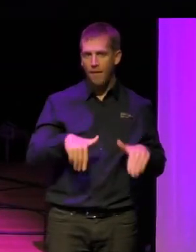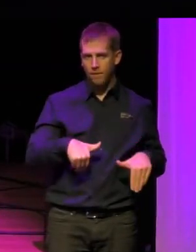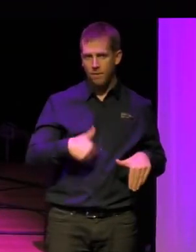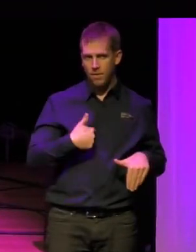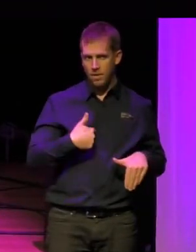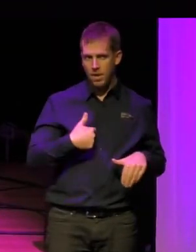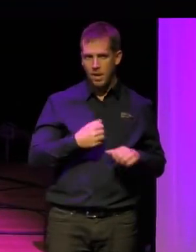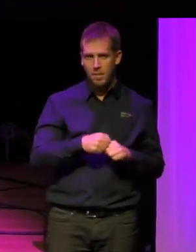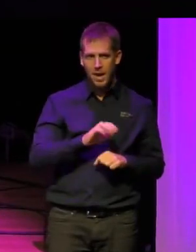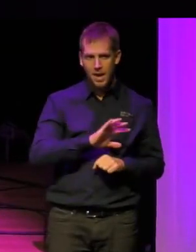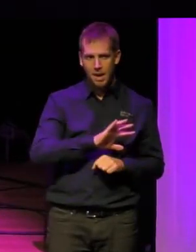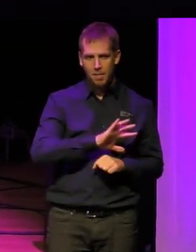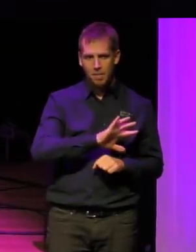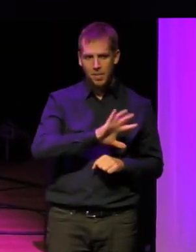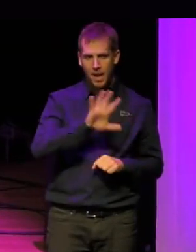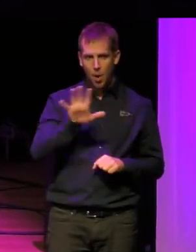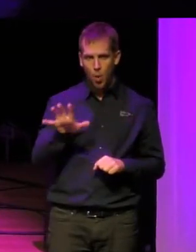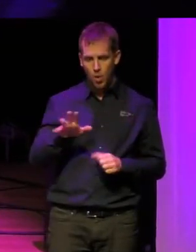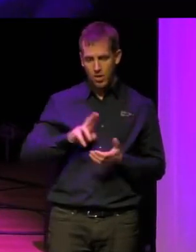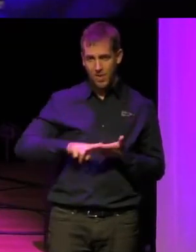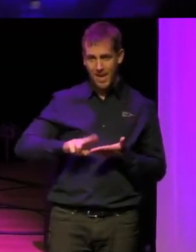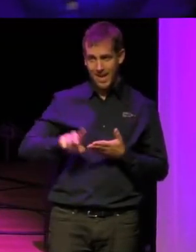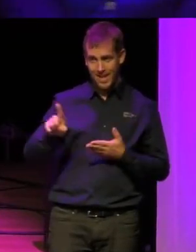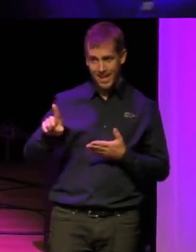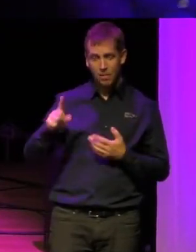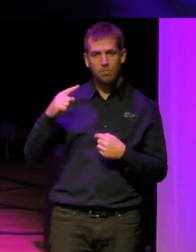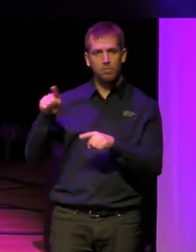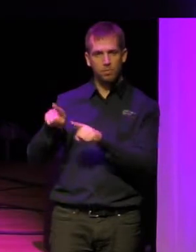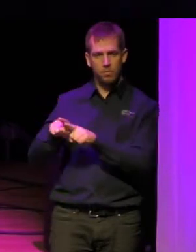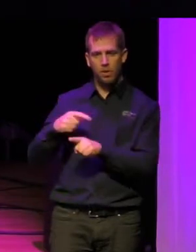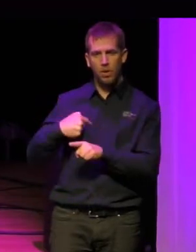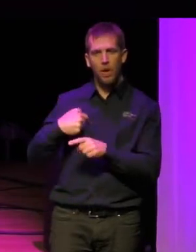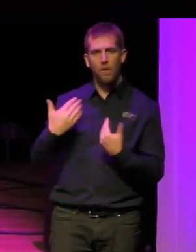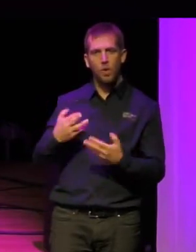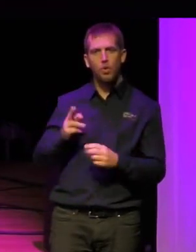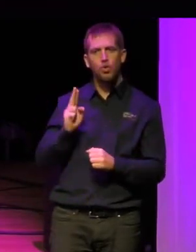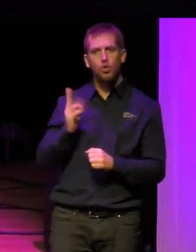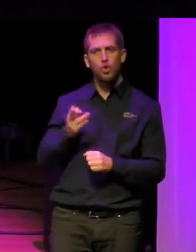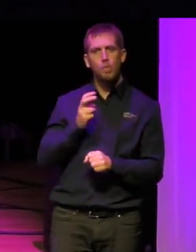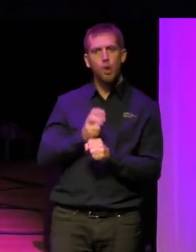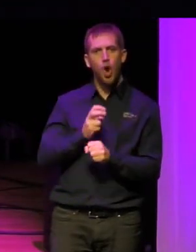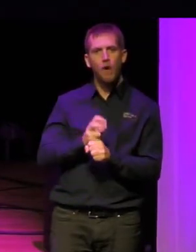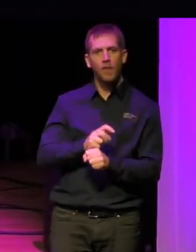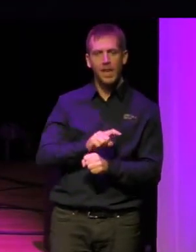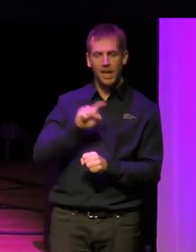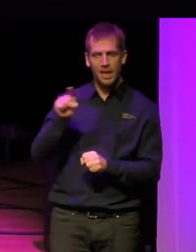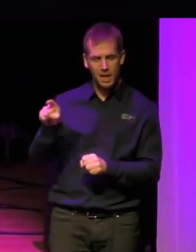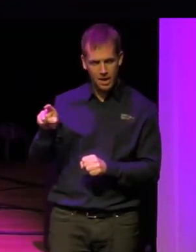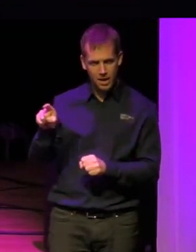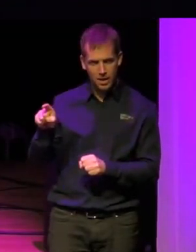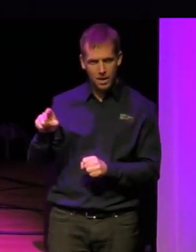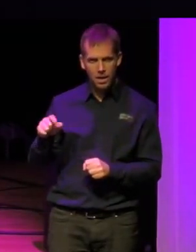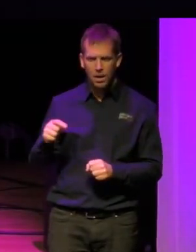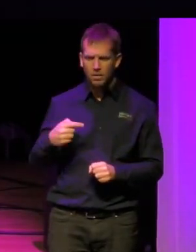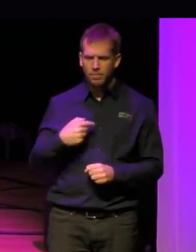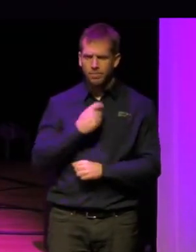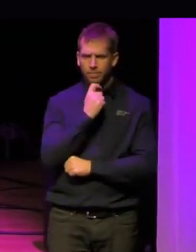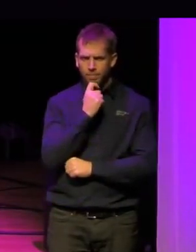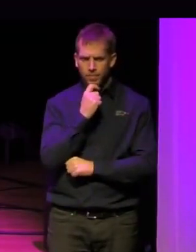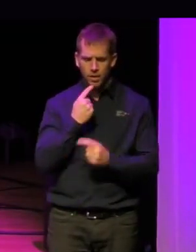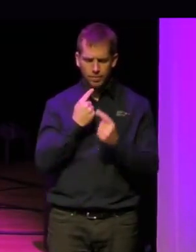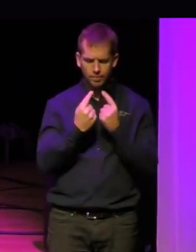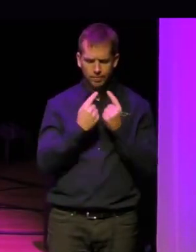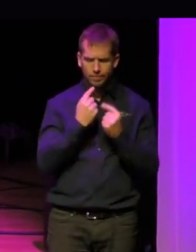Men Migrationsverket har beviljat en ny prövning. Jag har försökt prata med mig